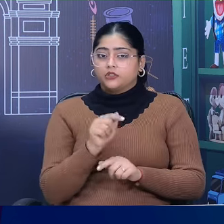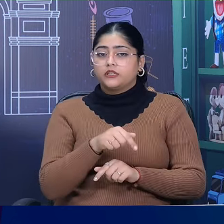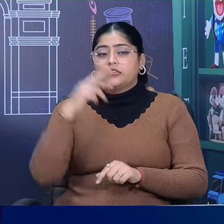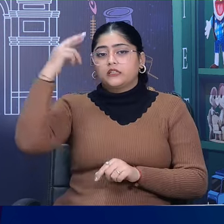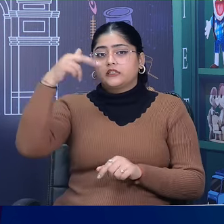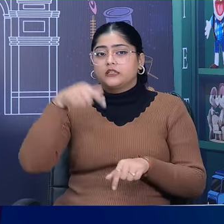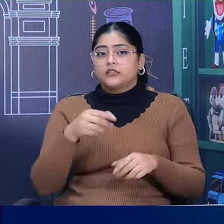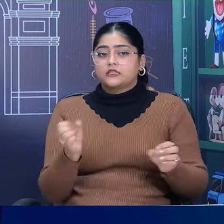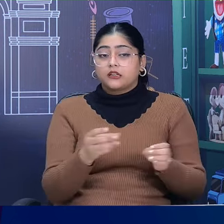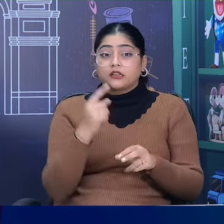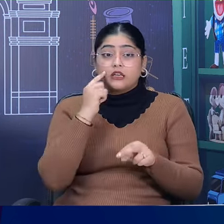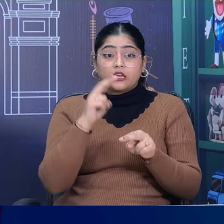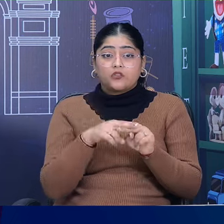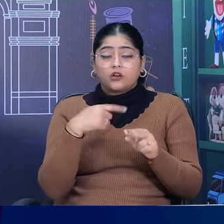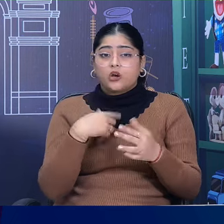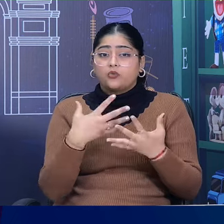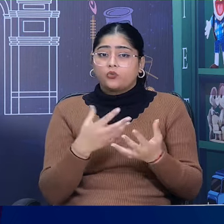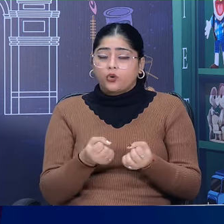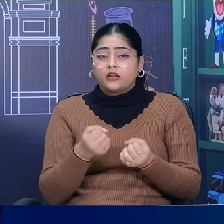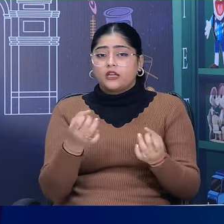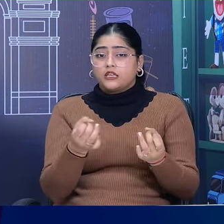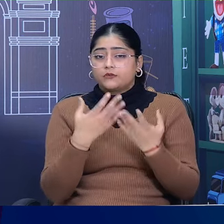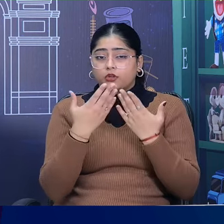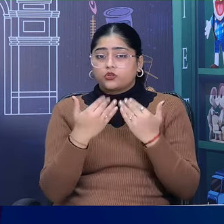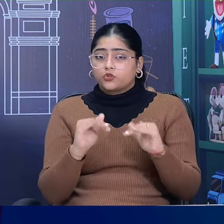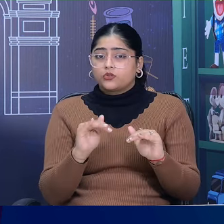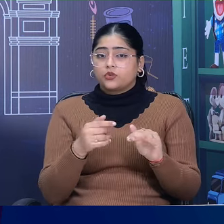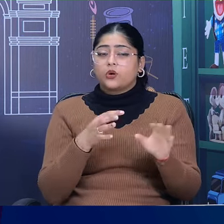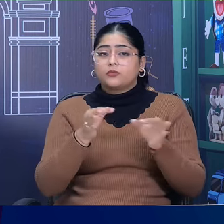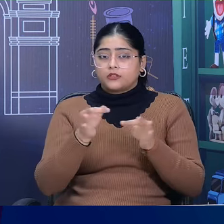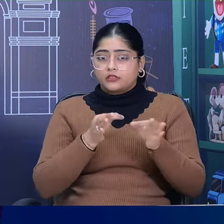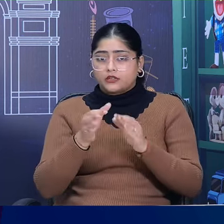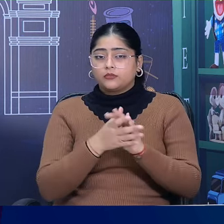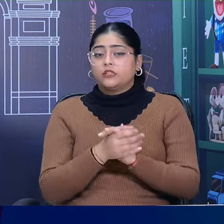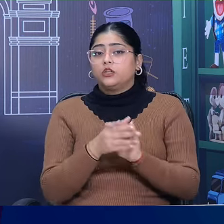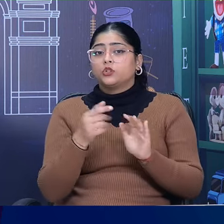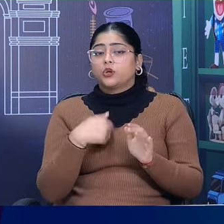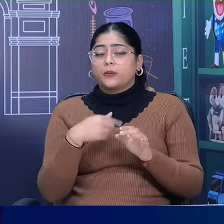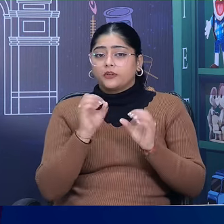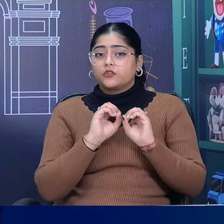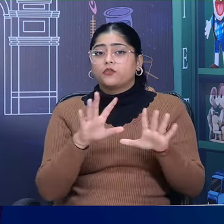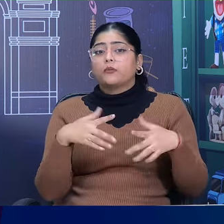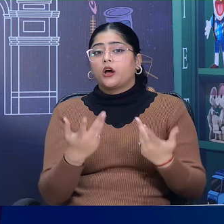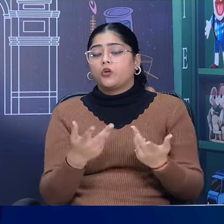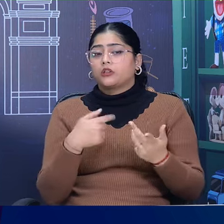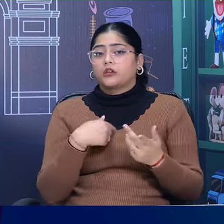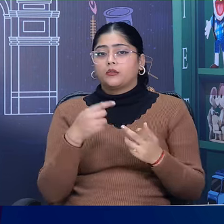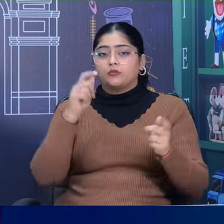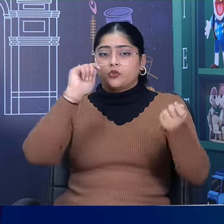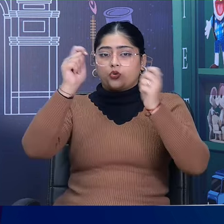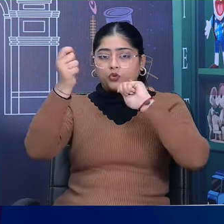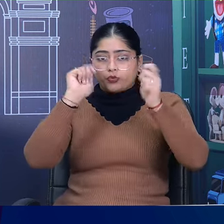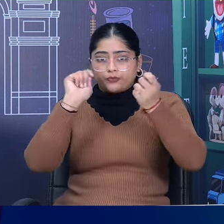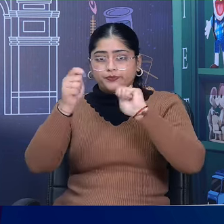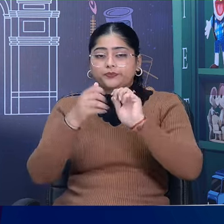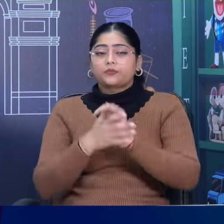स्पेशल बच्चों को यह टॉपिक समझाना है तो एक बहुत आसान तरीका इस्तेमाल किया जा सकता है जिसे कहते हैं रोल प्ले आप पांच छह बच्चों को एक पंचायती